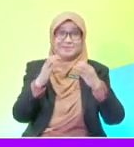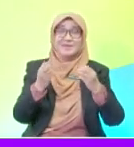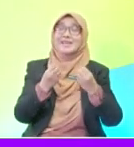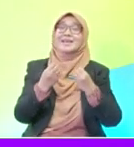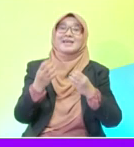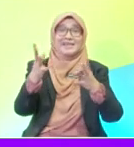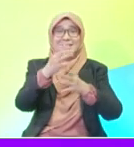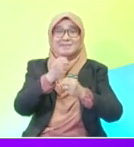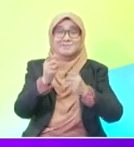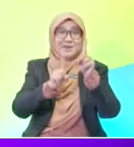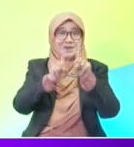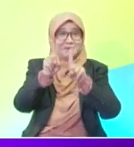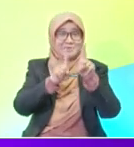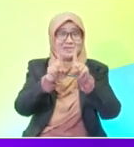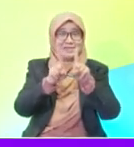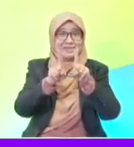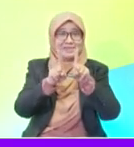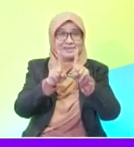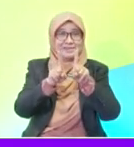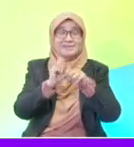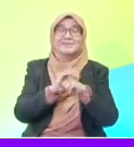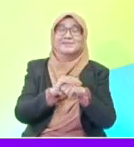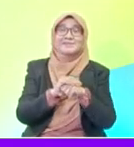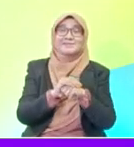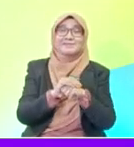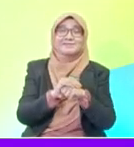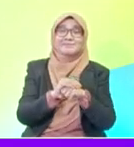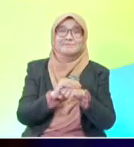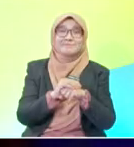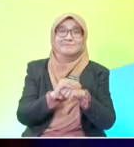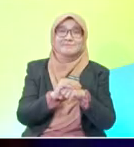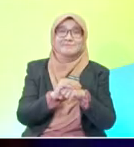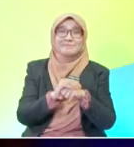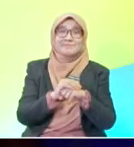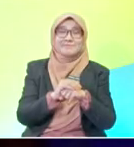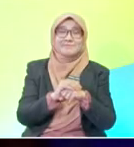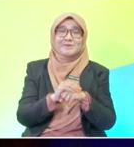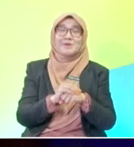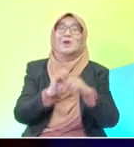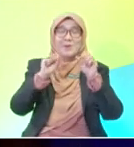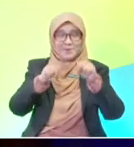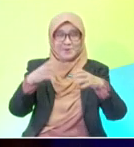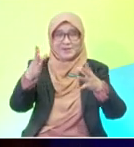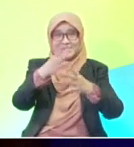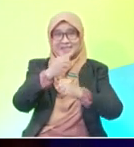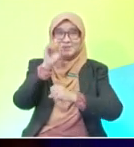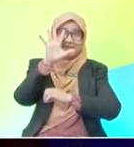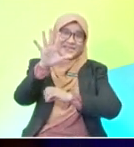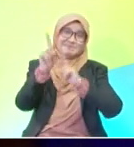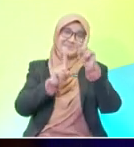Kalau cikgu tengok, kalau macam ni lah, kan. Kali pertama cikgu ajar dah macam ni. Kita bagi bintang penuh lah. 5 bintang.